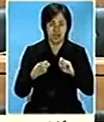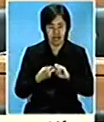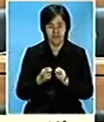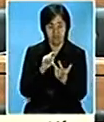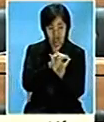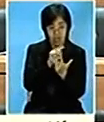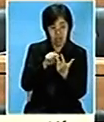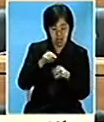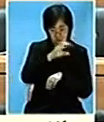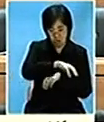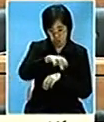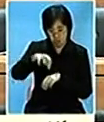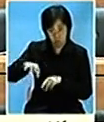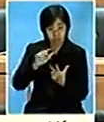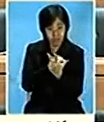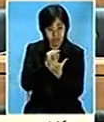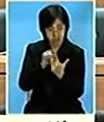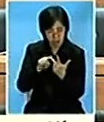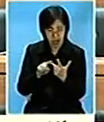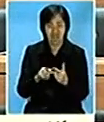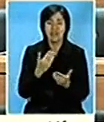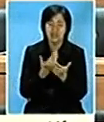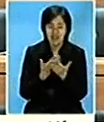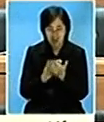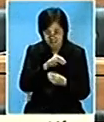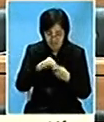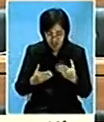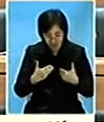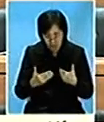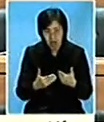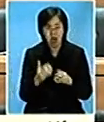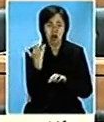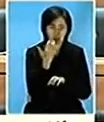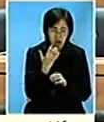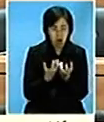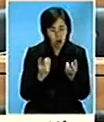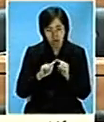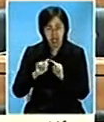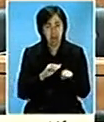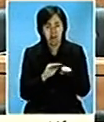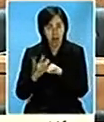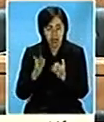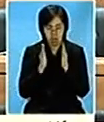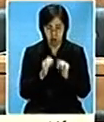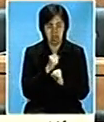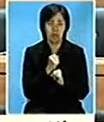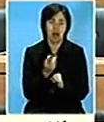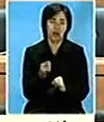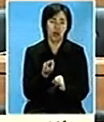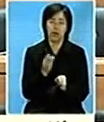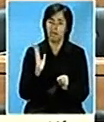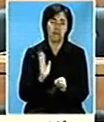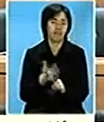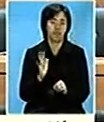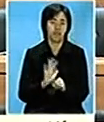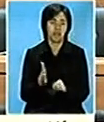านหารายได้ให้กับประเทศชาติแต่เครื่องไม้เครื่องมือไม่พอกำลังคนก็ไม่พอดังนั้น